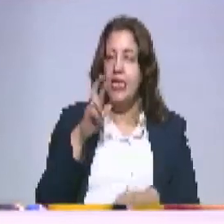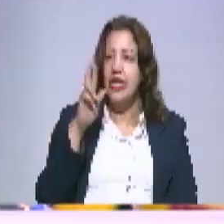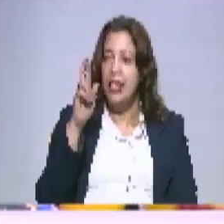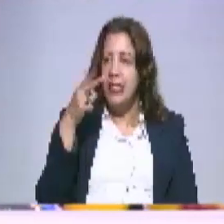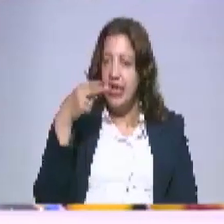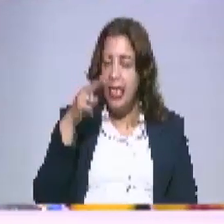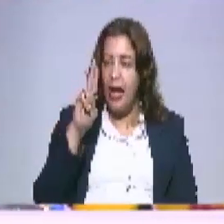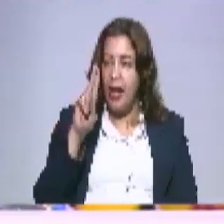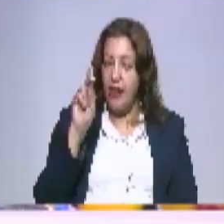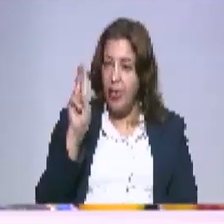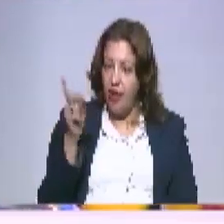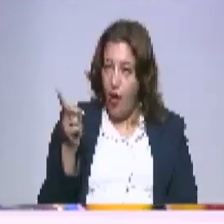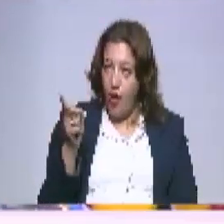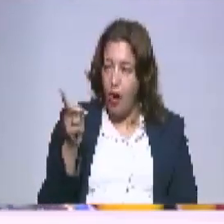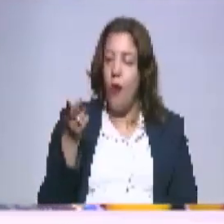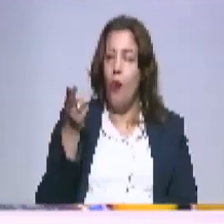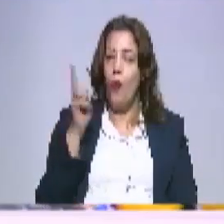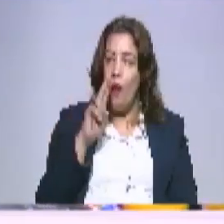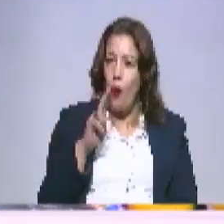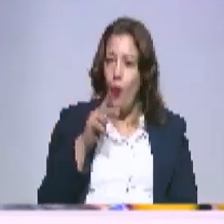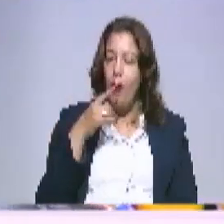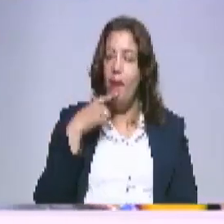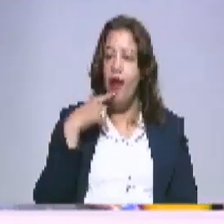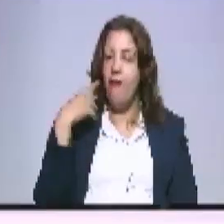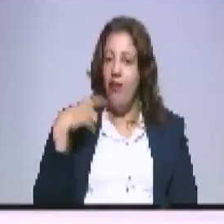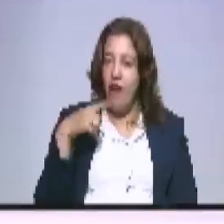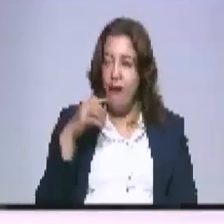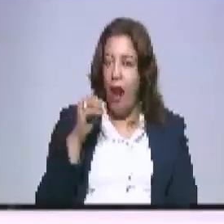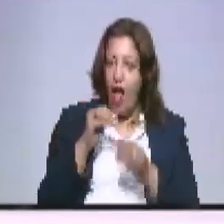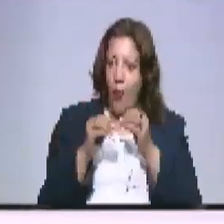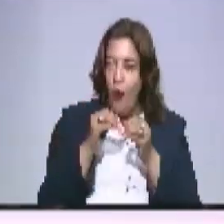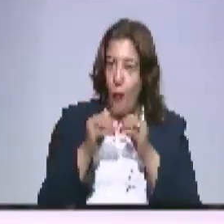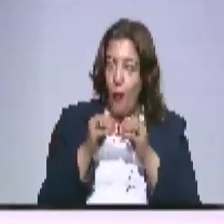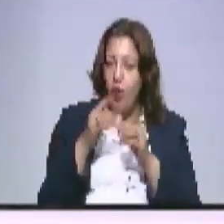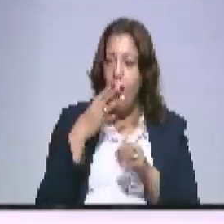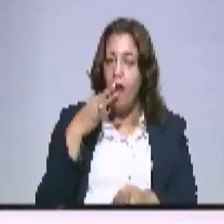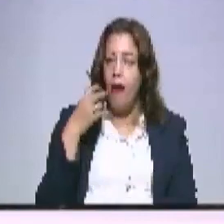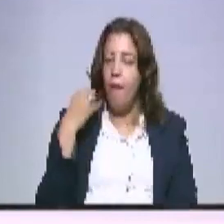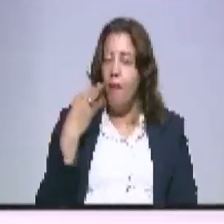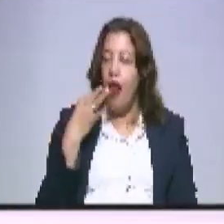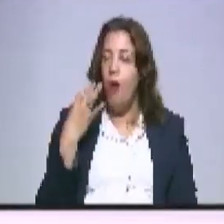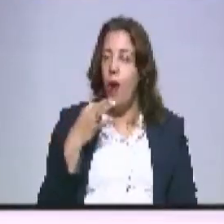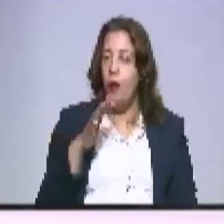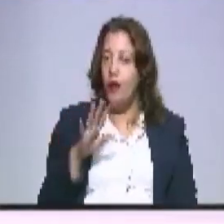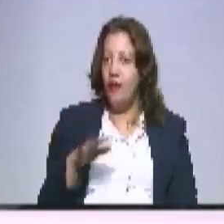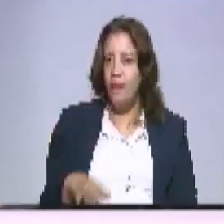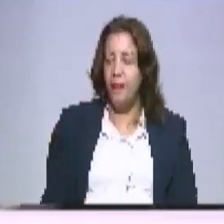زعتر، فلفل الوان، صوص جامد جدا